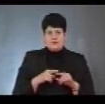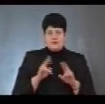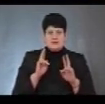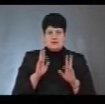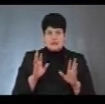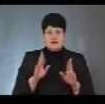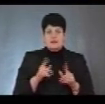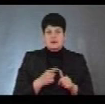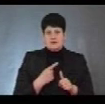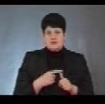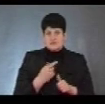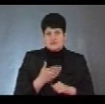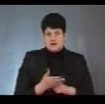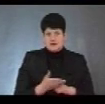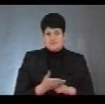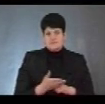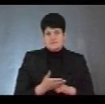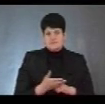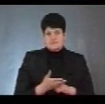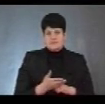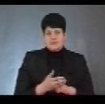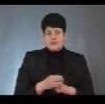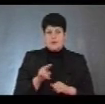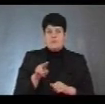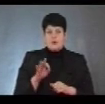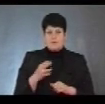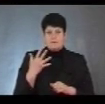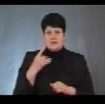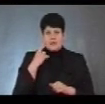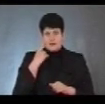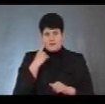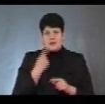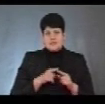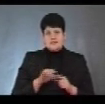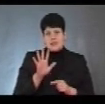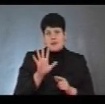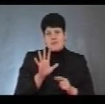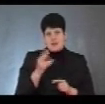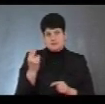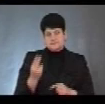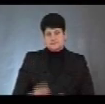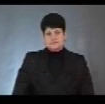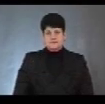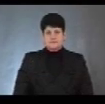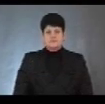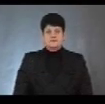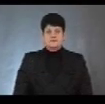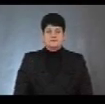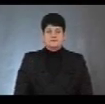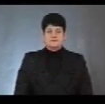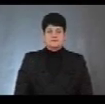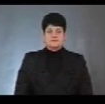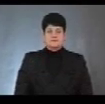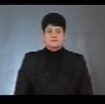би я там її назвала, але по п'ятибальній шкалі, то це точно на 5. Богдан Буденчук, Василь Панчук.